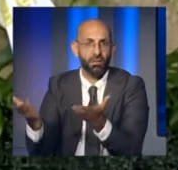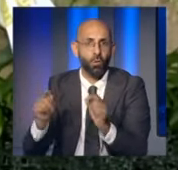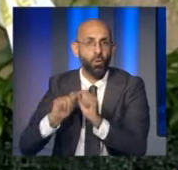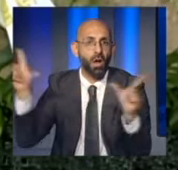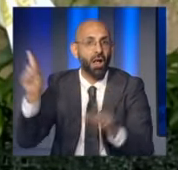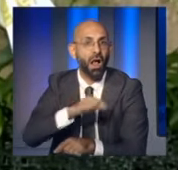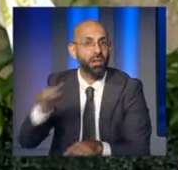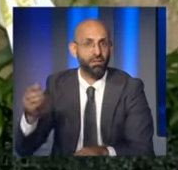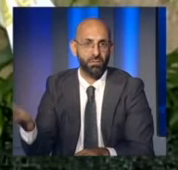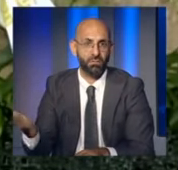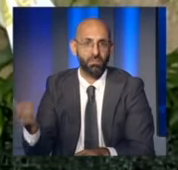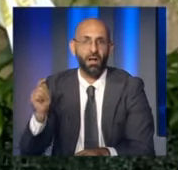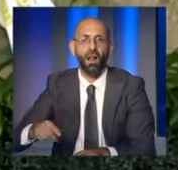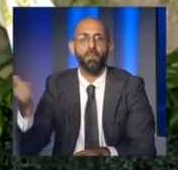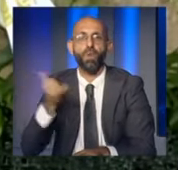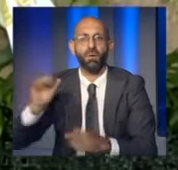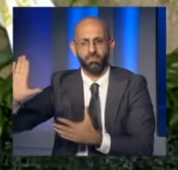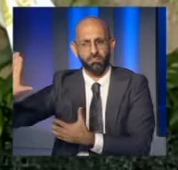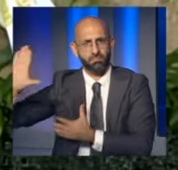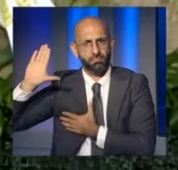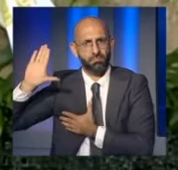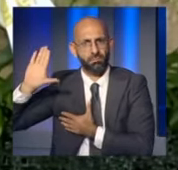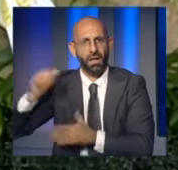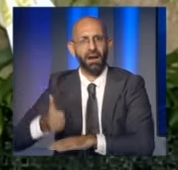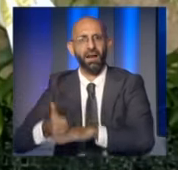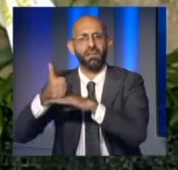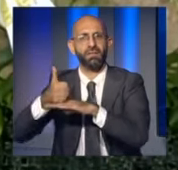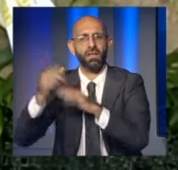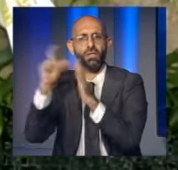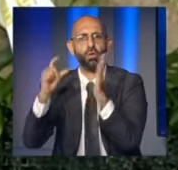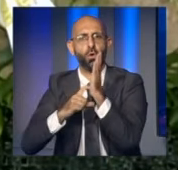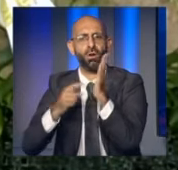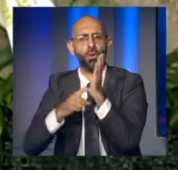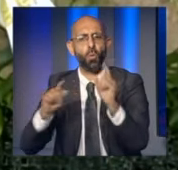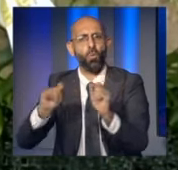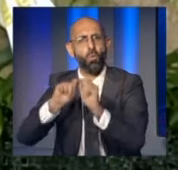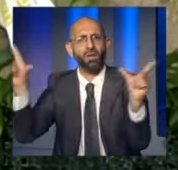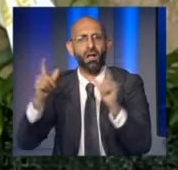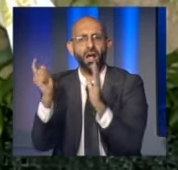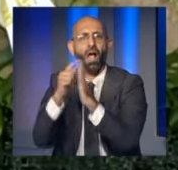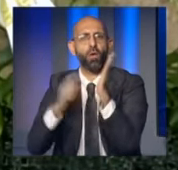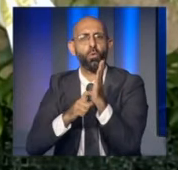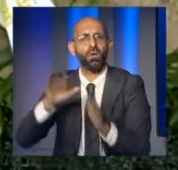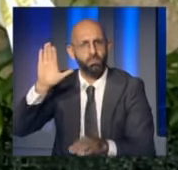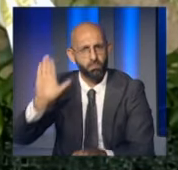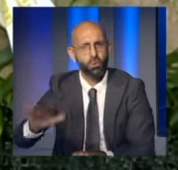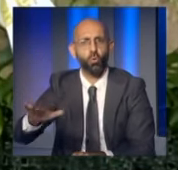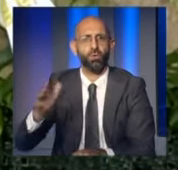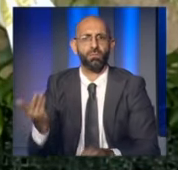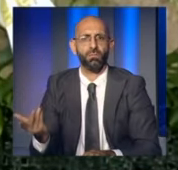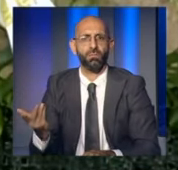وتتم المحافظة على الدستور والكف عن مخالفته